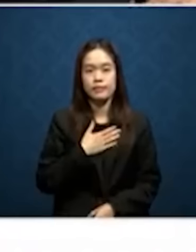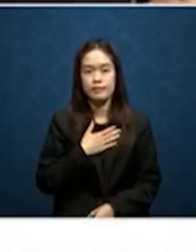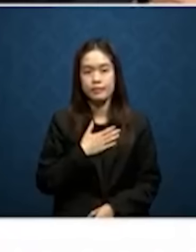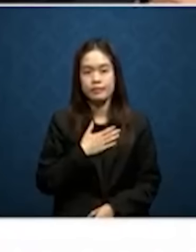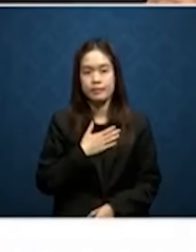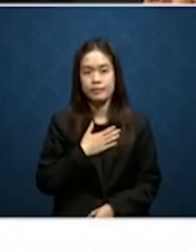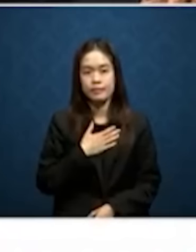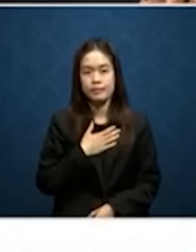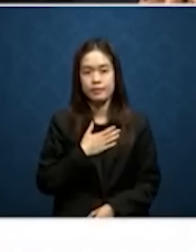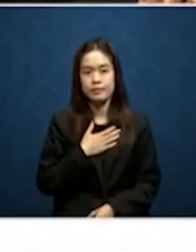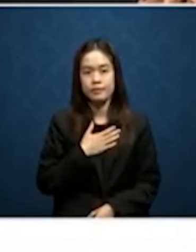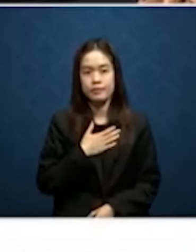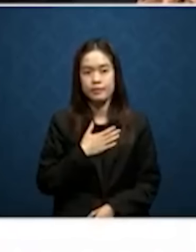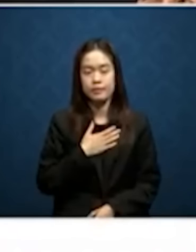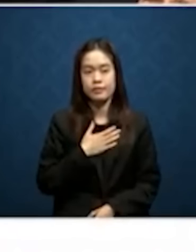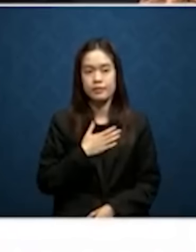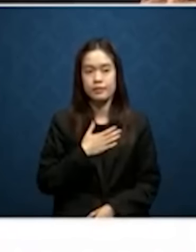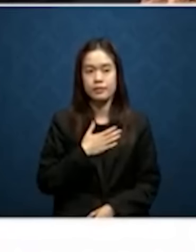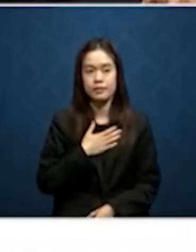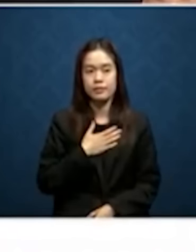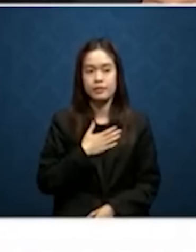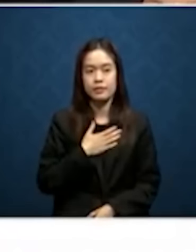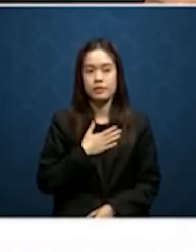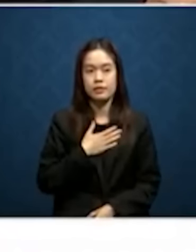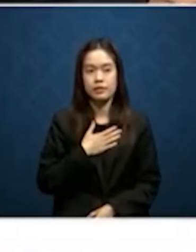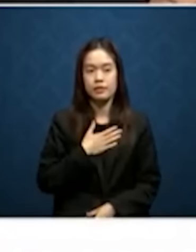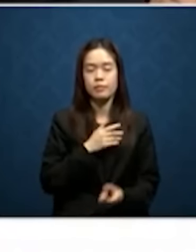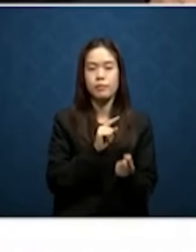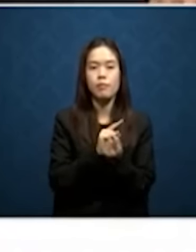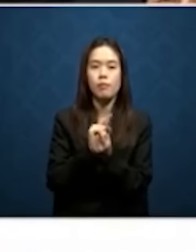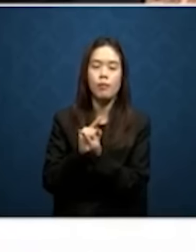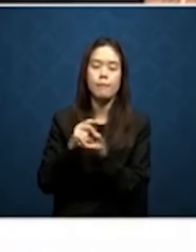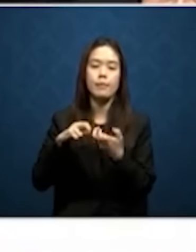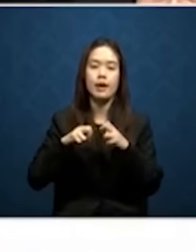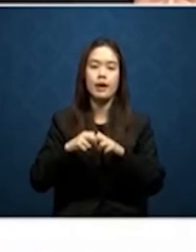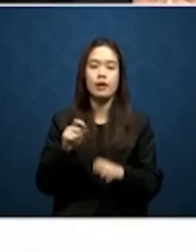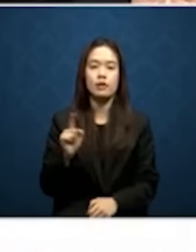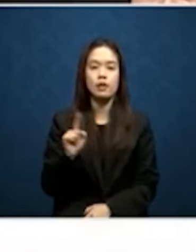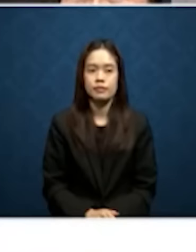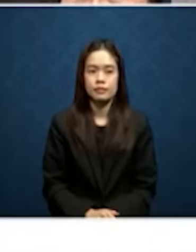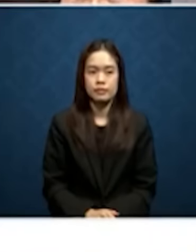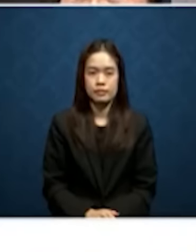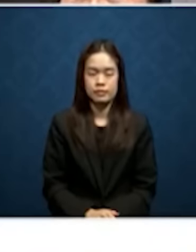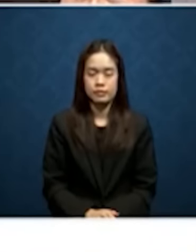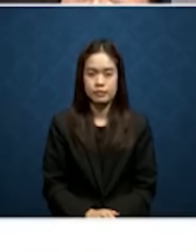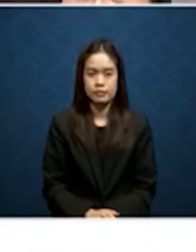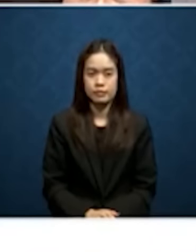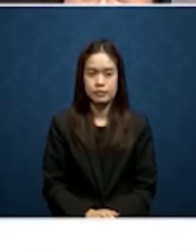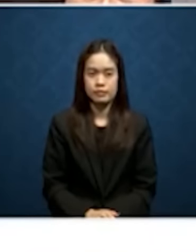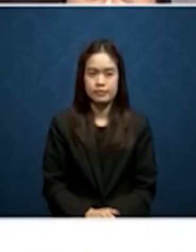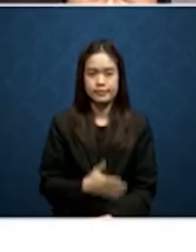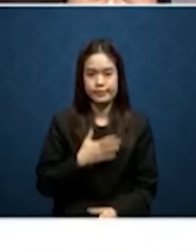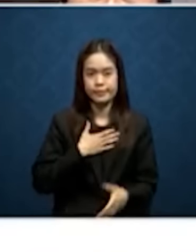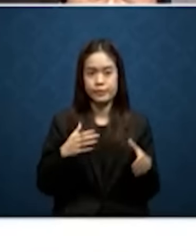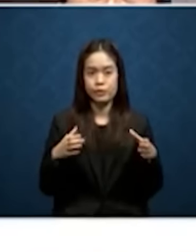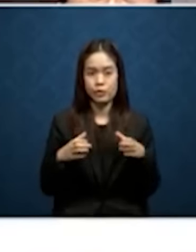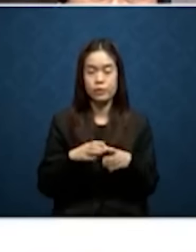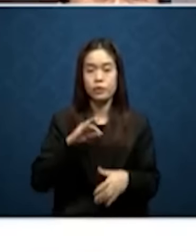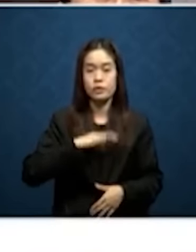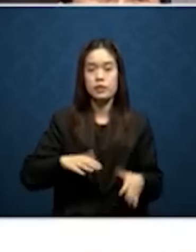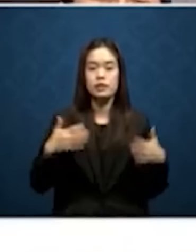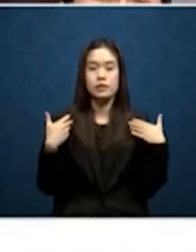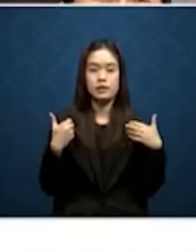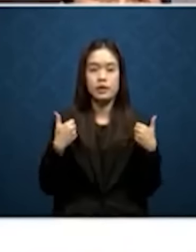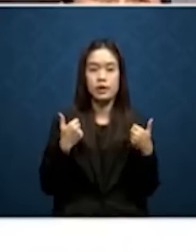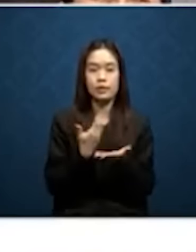พบปะกับพ่อค้าแม่ค้าชาวชนบทพวกดิฉันดีใจค่ะ